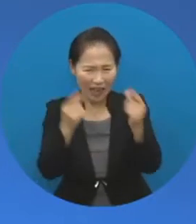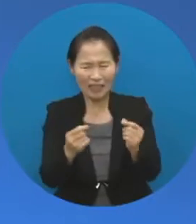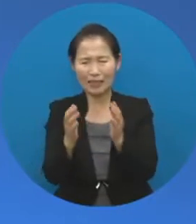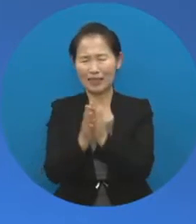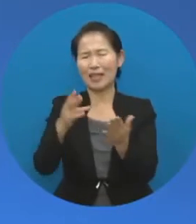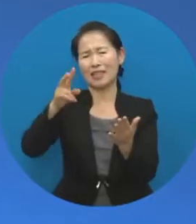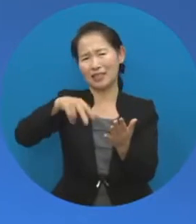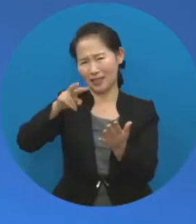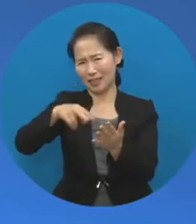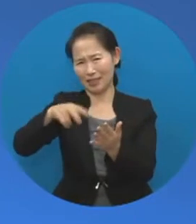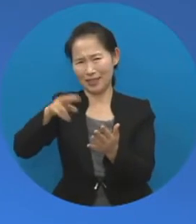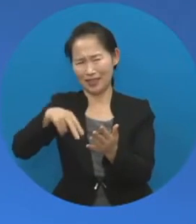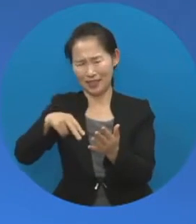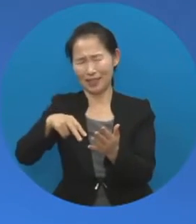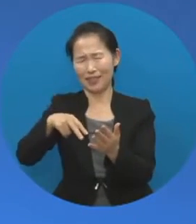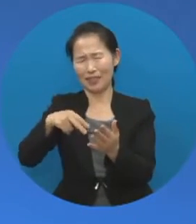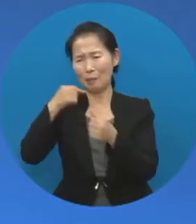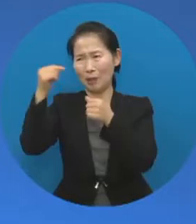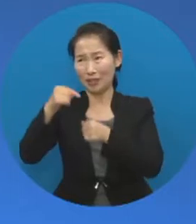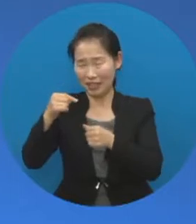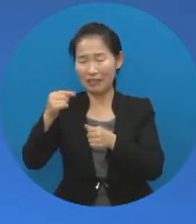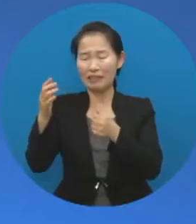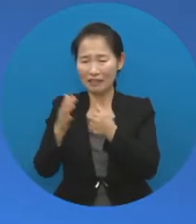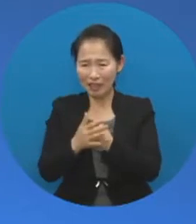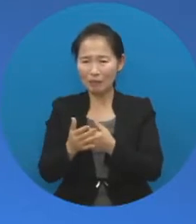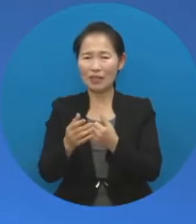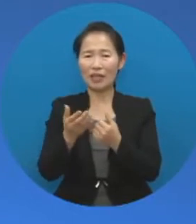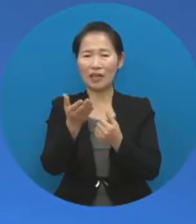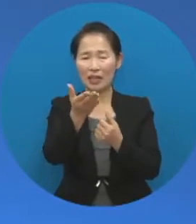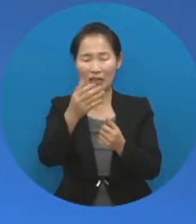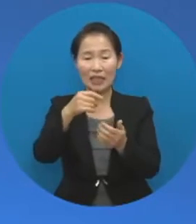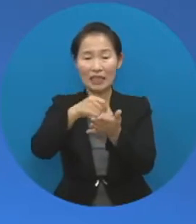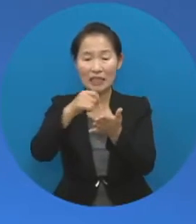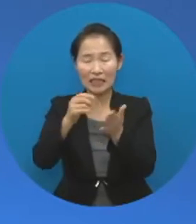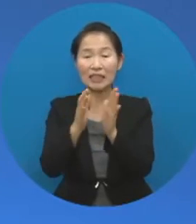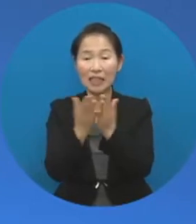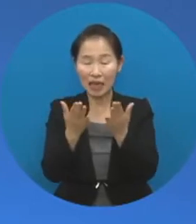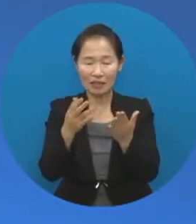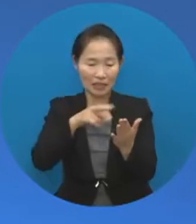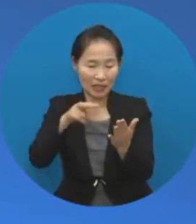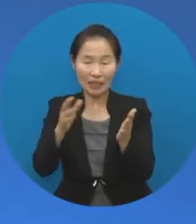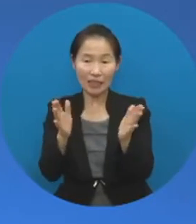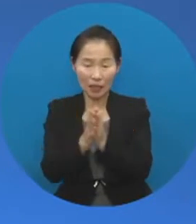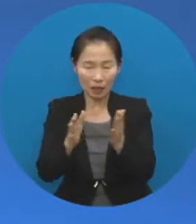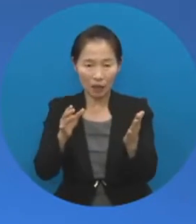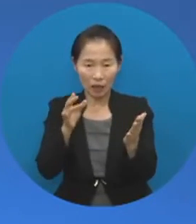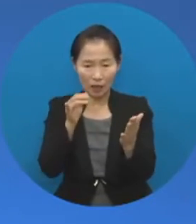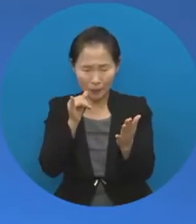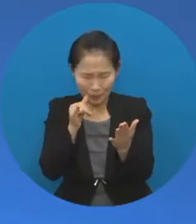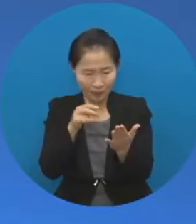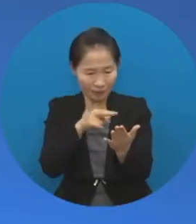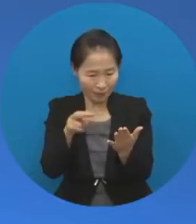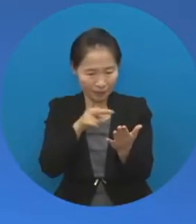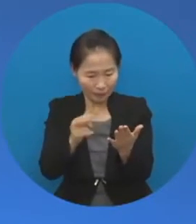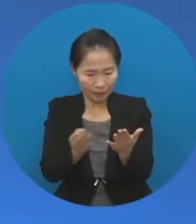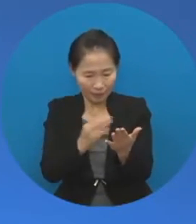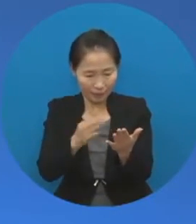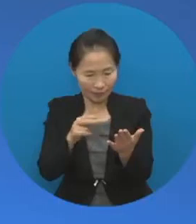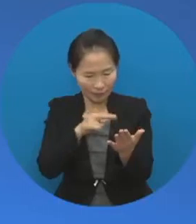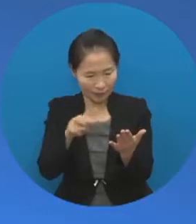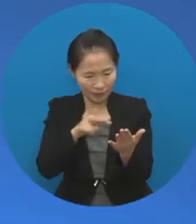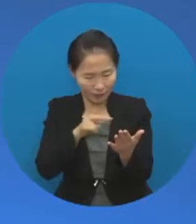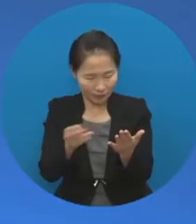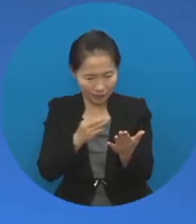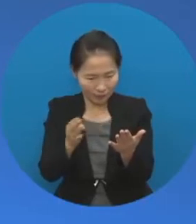내 약함을 자랑하라 책을 이제 읽어 내려가는데 책이 빠져 들어간 거예요. 그래가지고 그 형제가 그 자리에서 책을